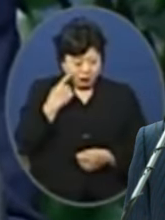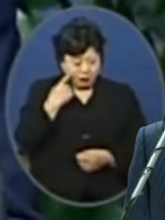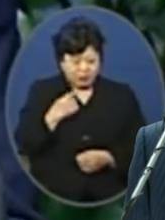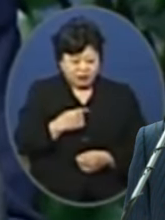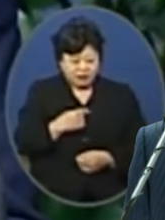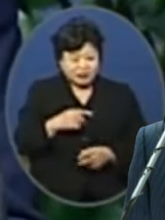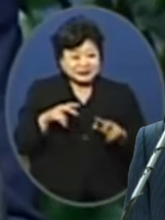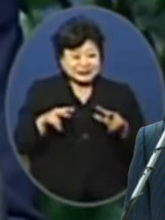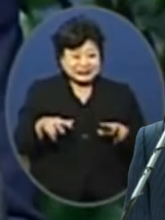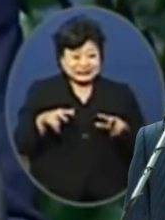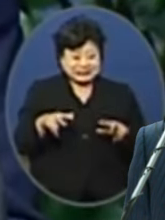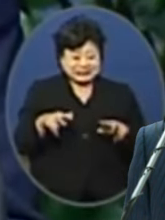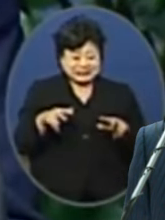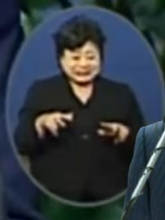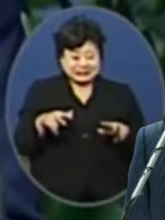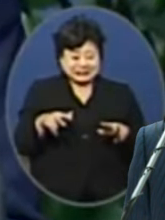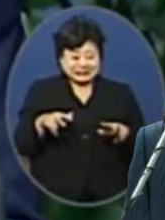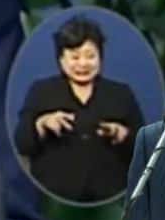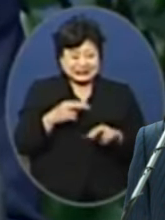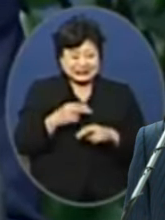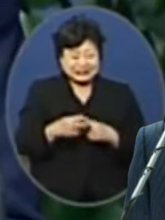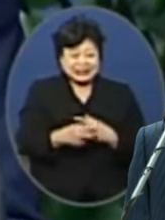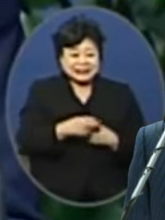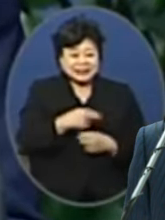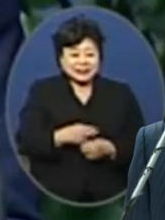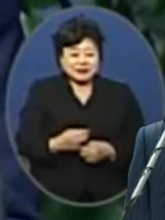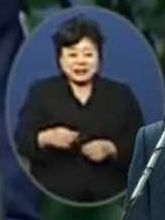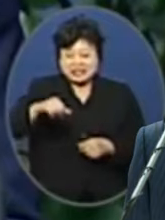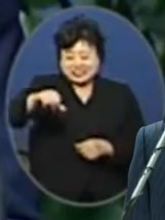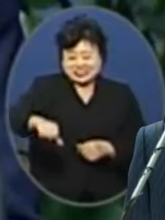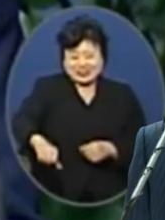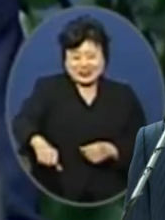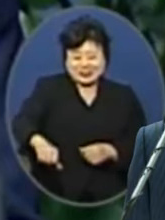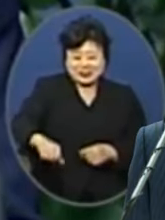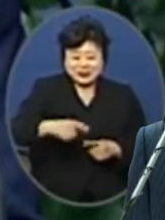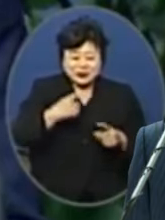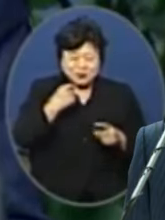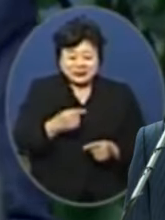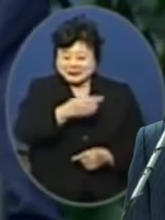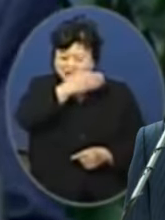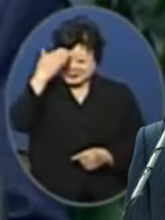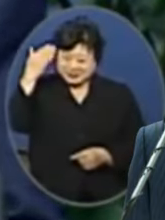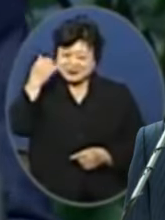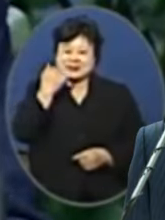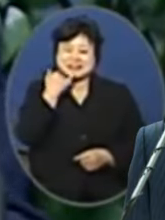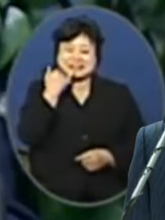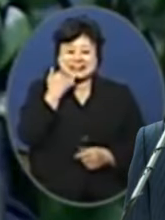근데 지금은 자기가 뒷걸음질 치지요 왜냐면 아직 내가 젊은